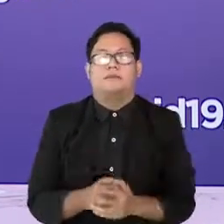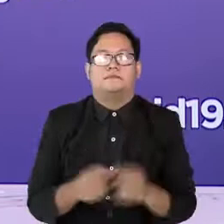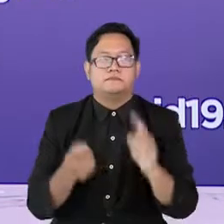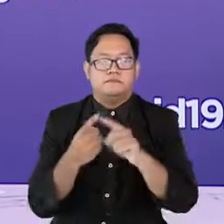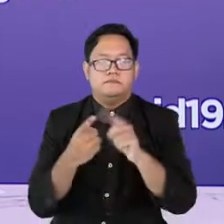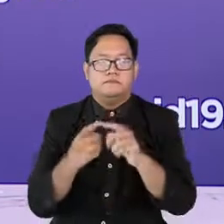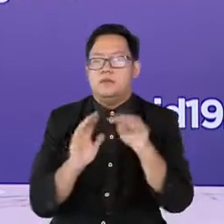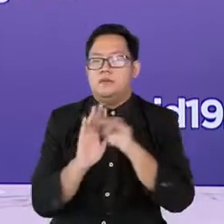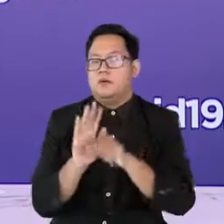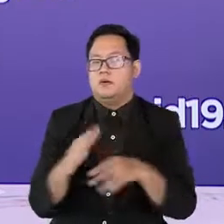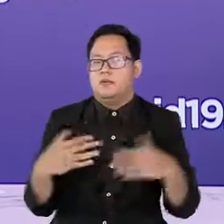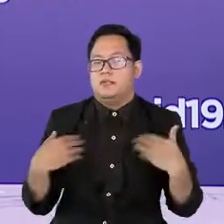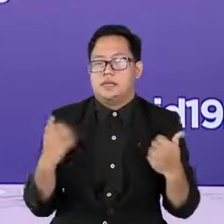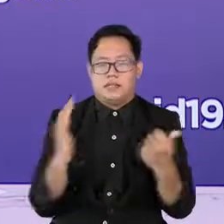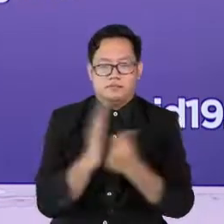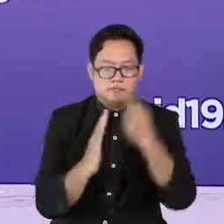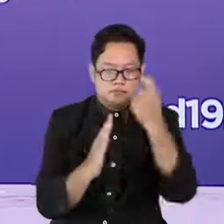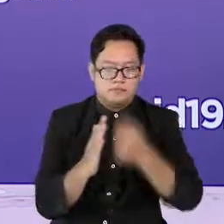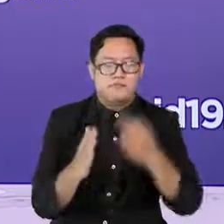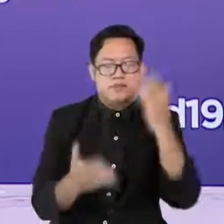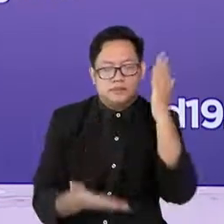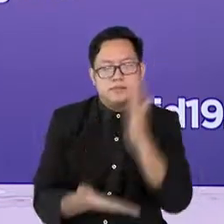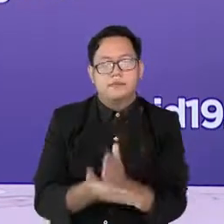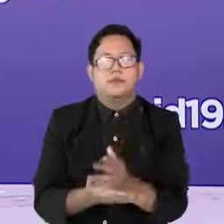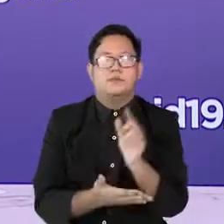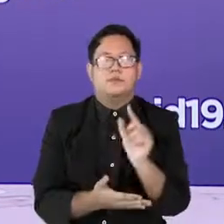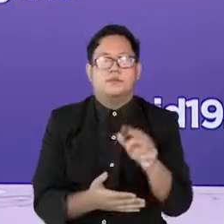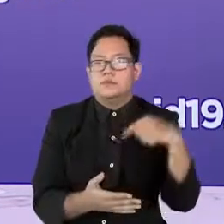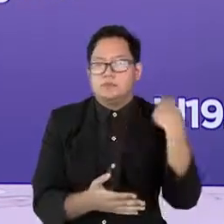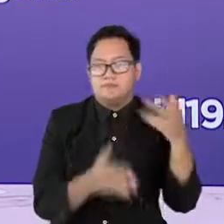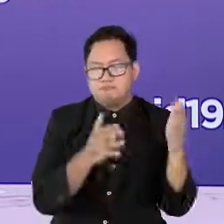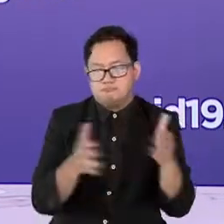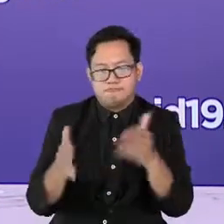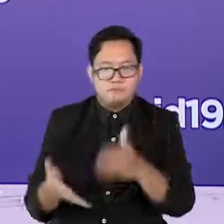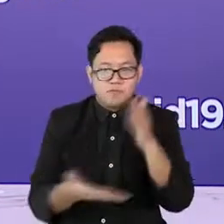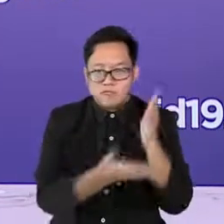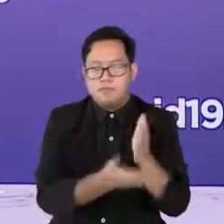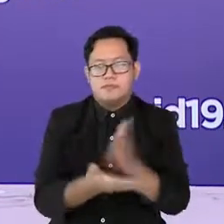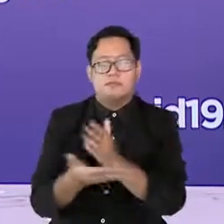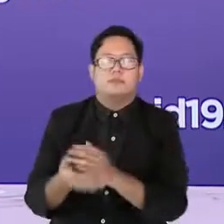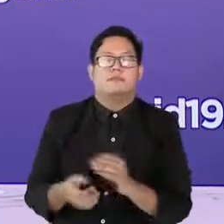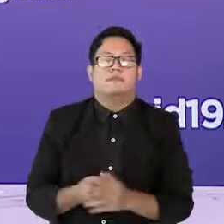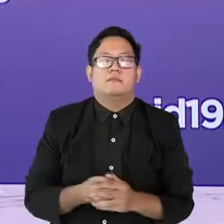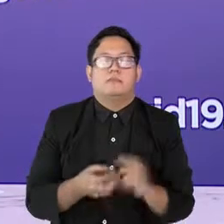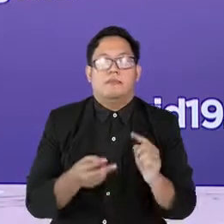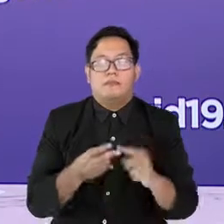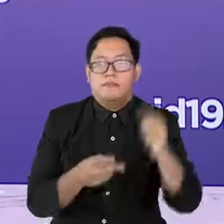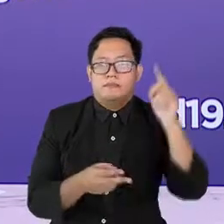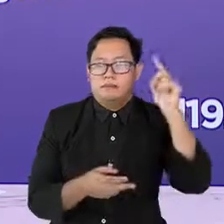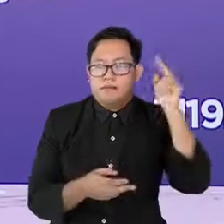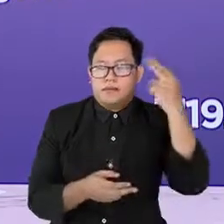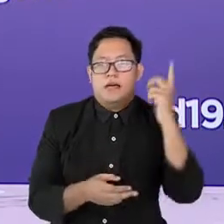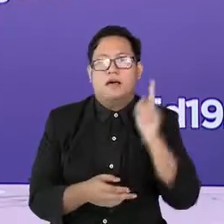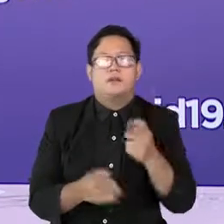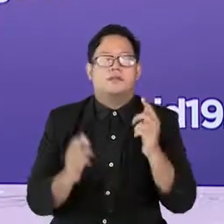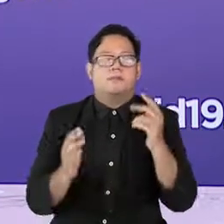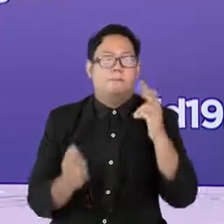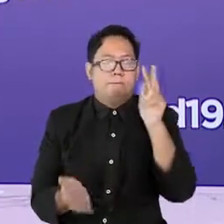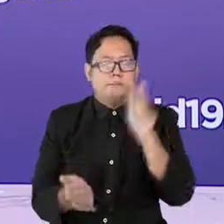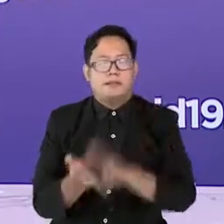kesehatan secara disiplin diberbagai sektor pemerintah berusaha keras memastikan dan dapat memantau